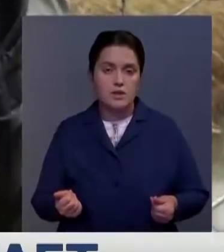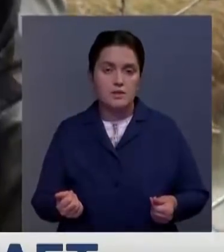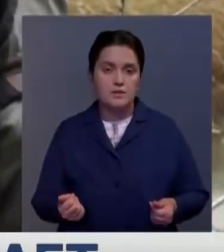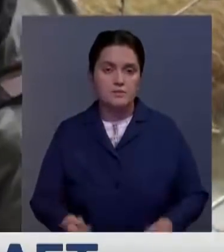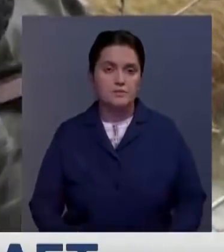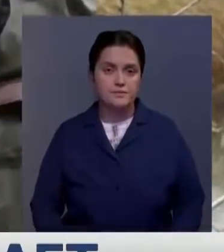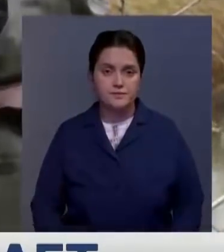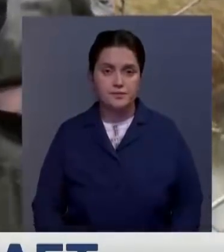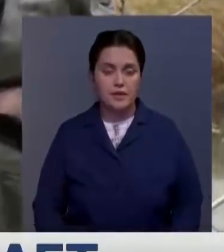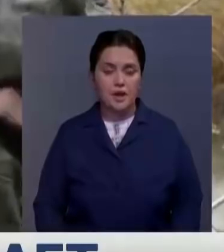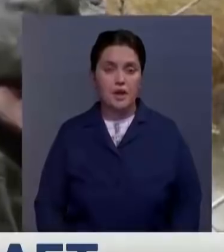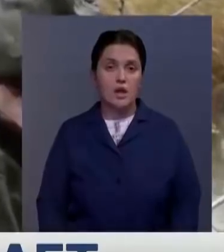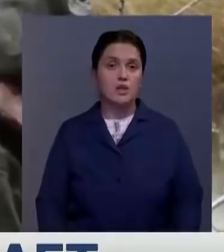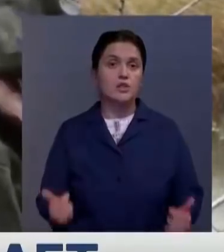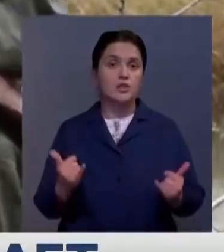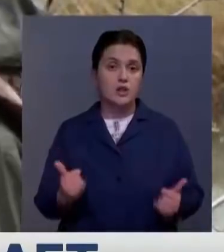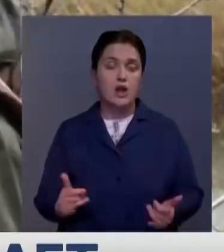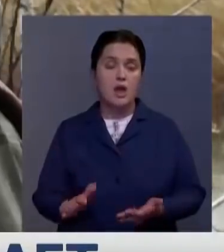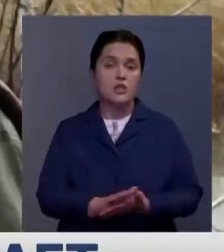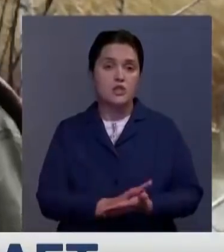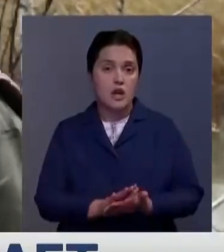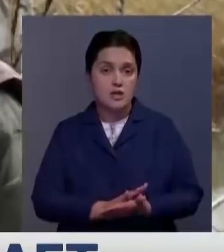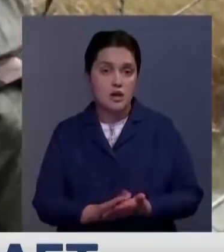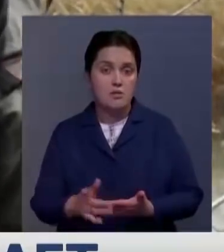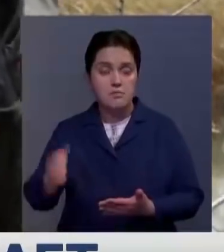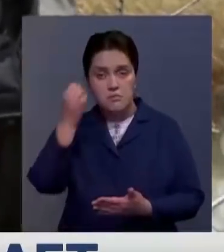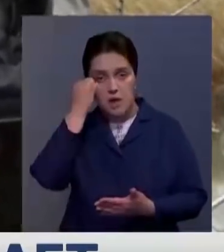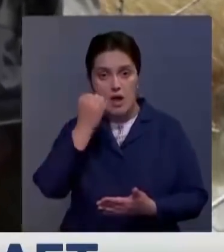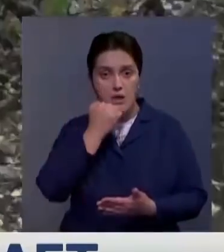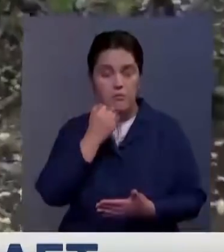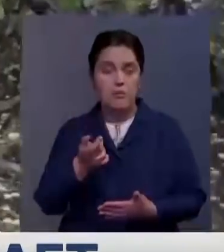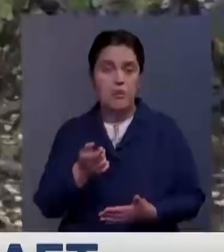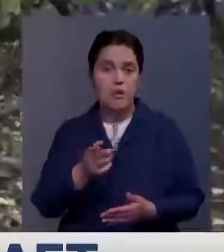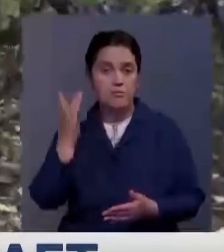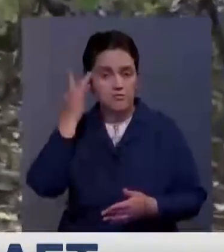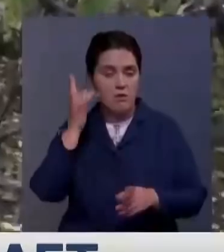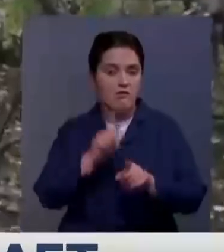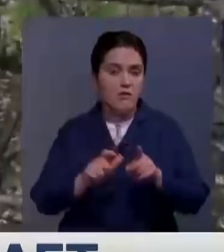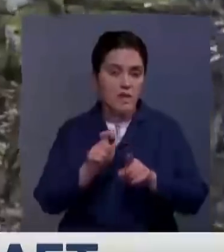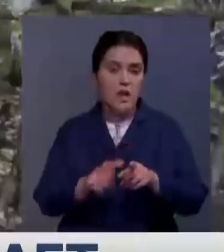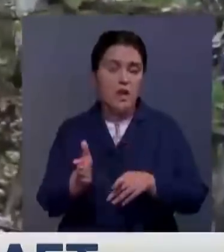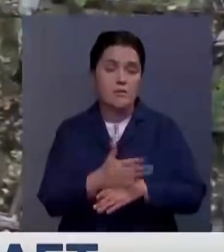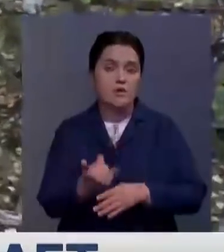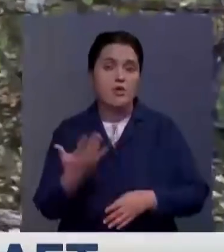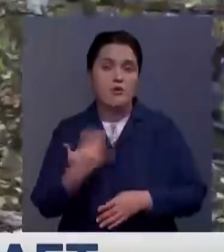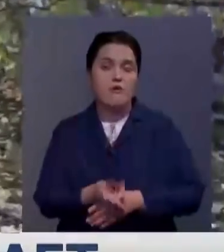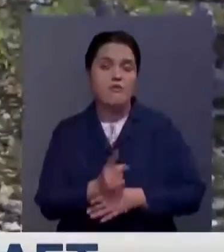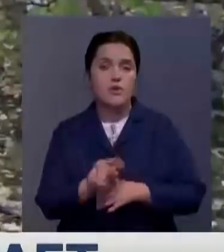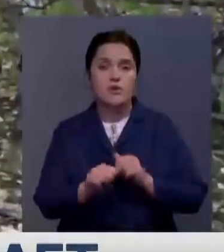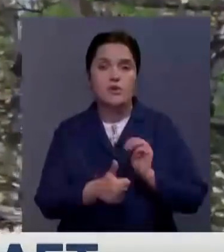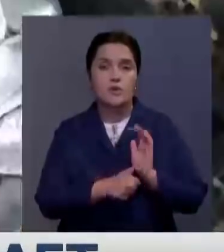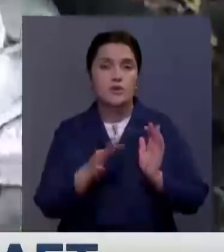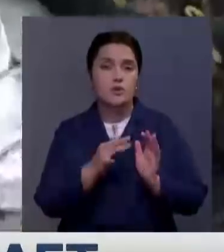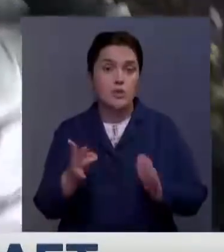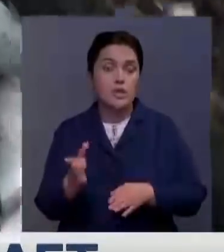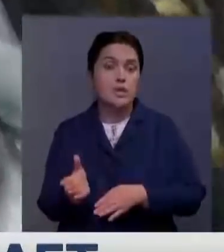постоянно. В данный момент озеро очищается благодаря вот естественному фильтру. Арендаторы озера выловили уже 16 тонн пеледи.